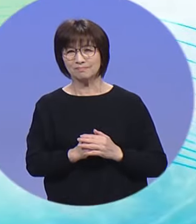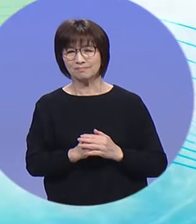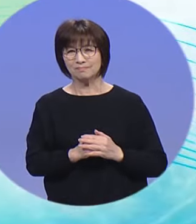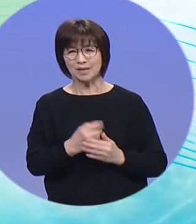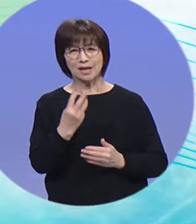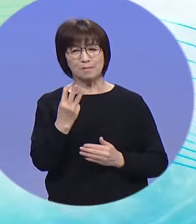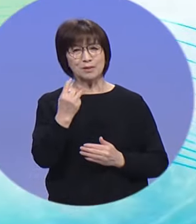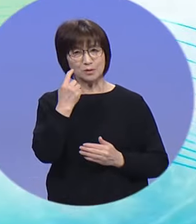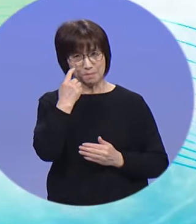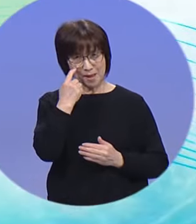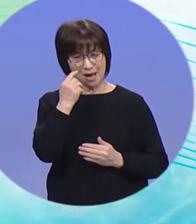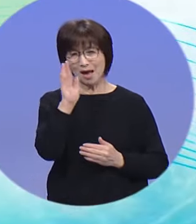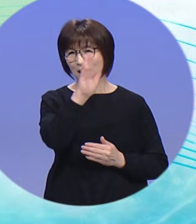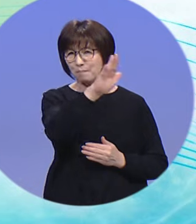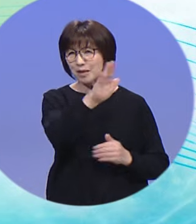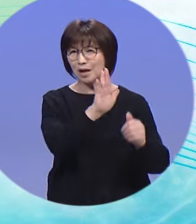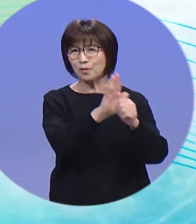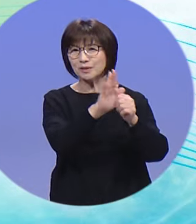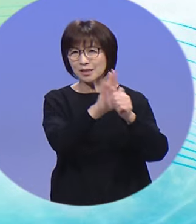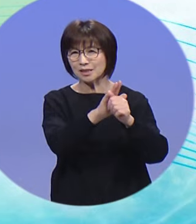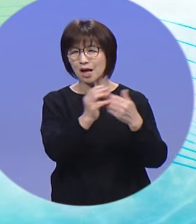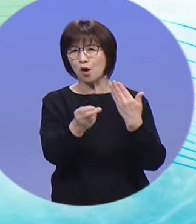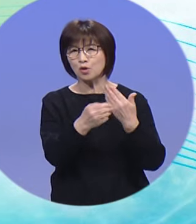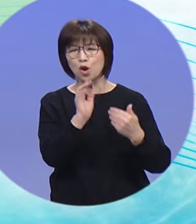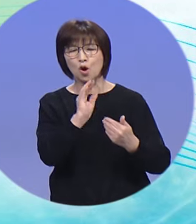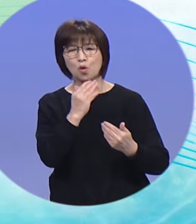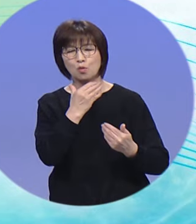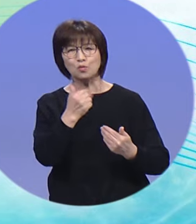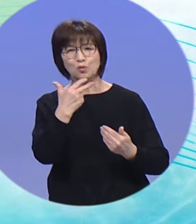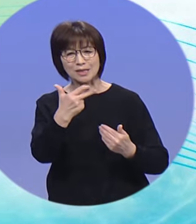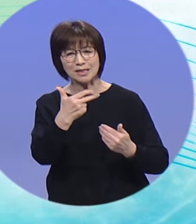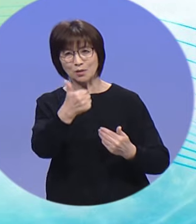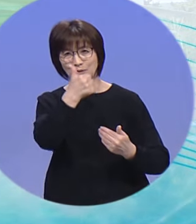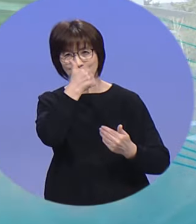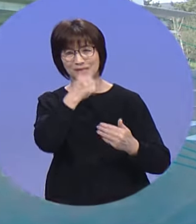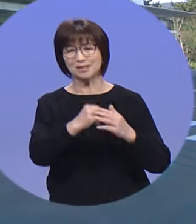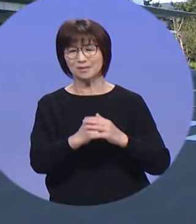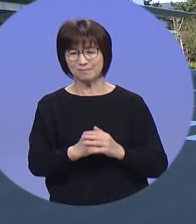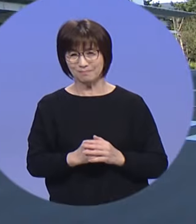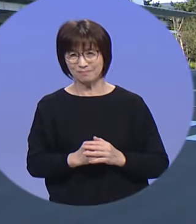3つ目は、未来を支える医療・福祉の充実です。